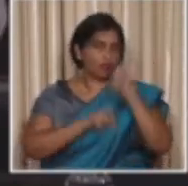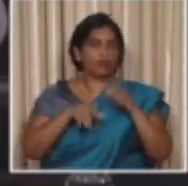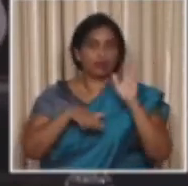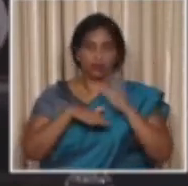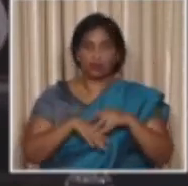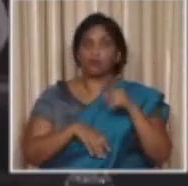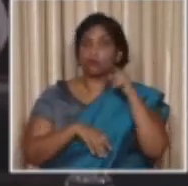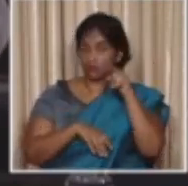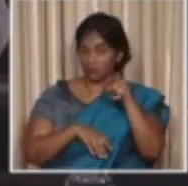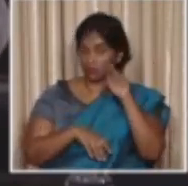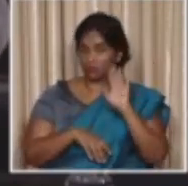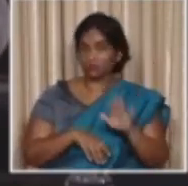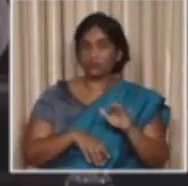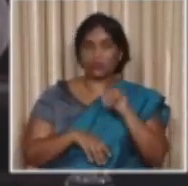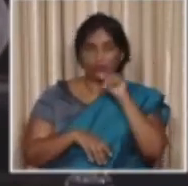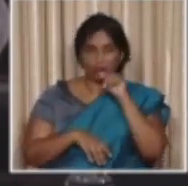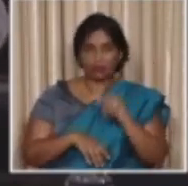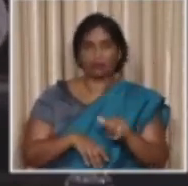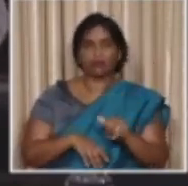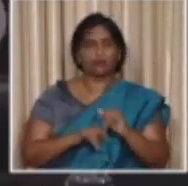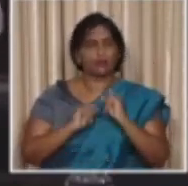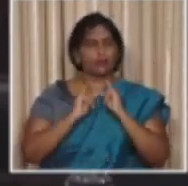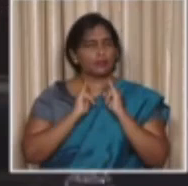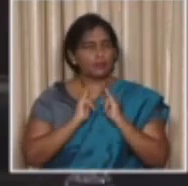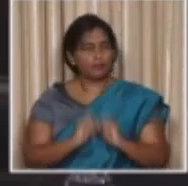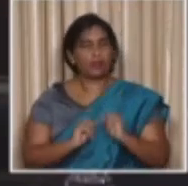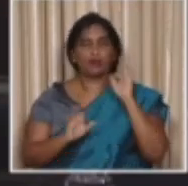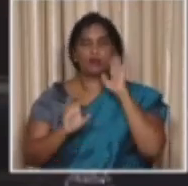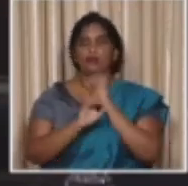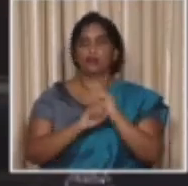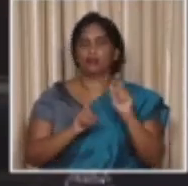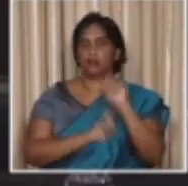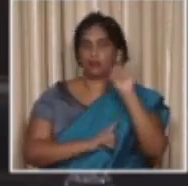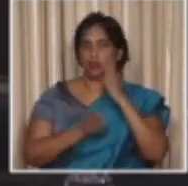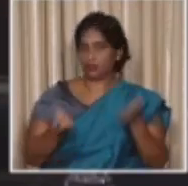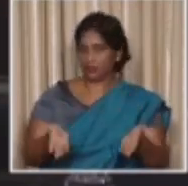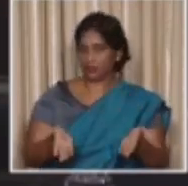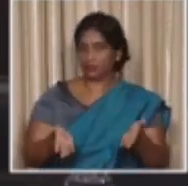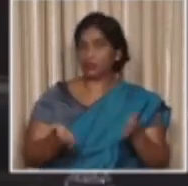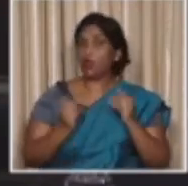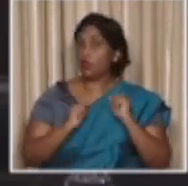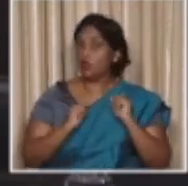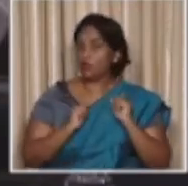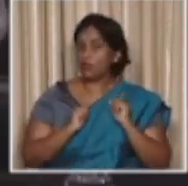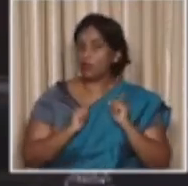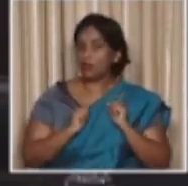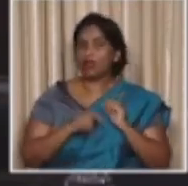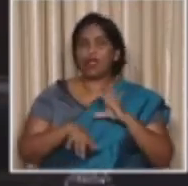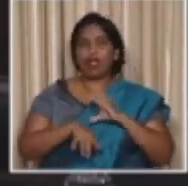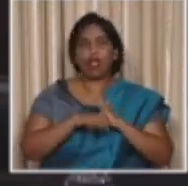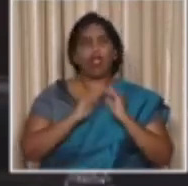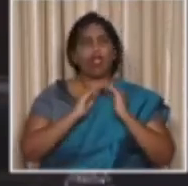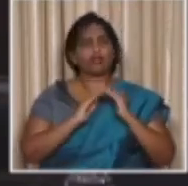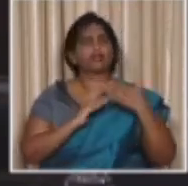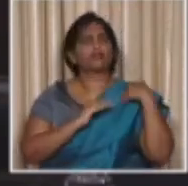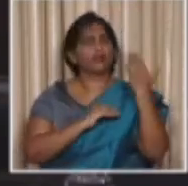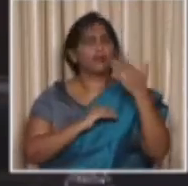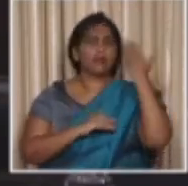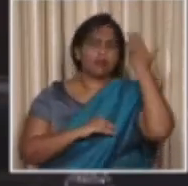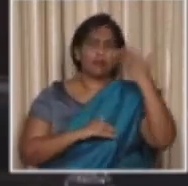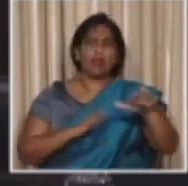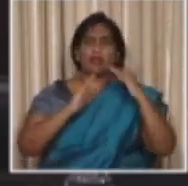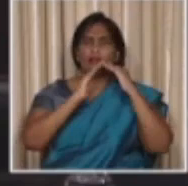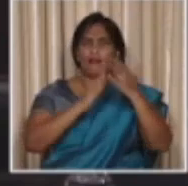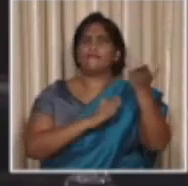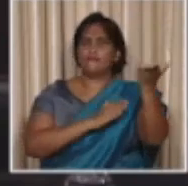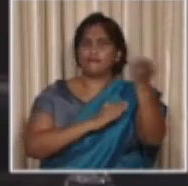හැබැයි ඔබතුමා තමයි ඉතාම සාහසික ප්‍රකාශය කරේ මේ පාර්ලිමේන්තුවේ මොකද්ද හැම ඉස්පිරිතාලයක් ඉස්සරහම මල්සාලාවක් දාලා